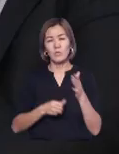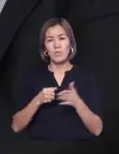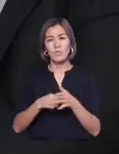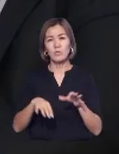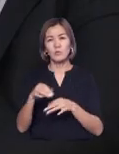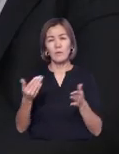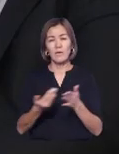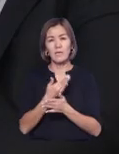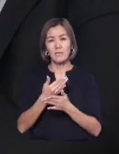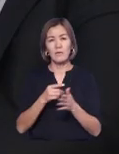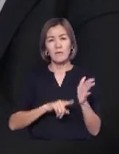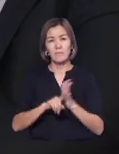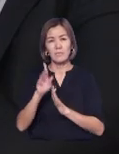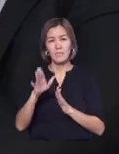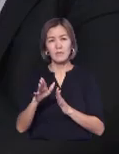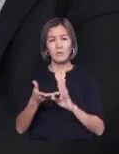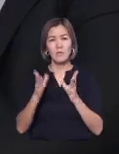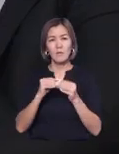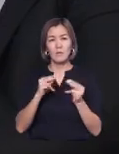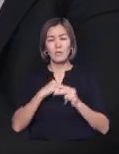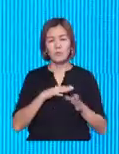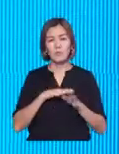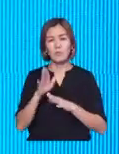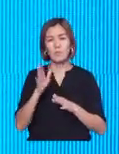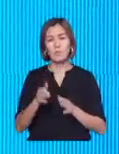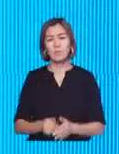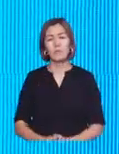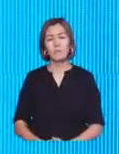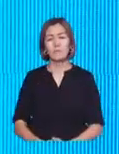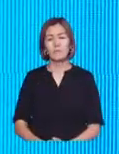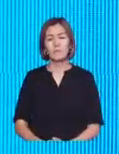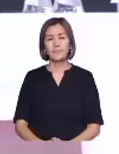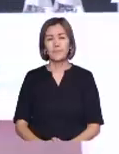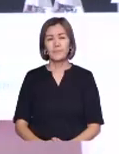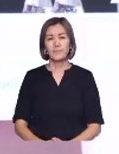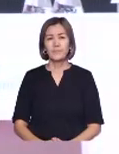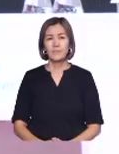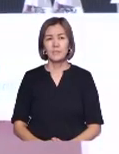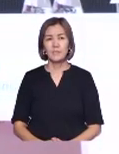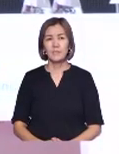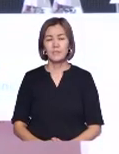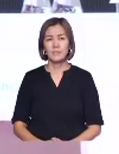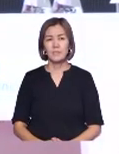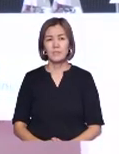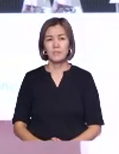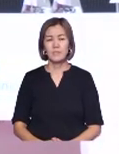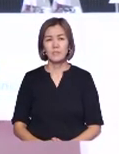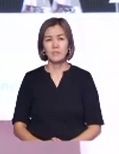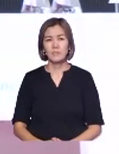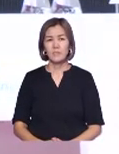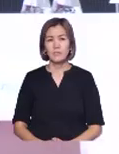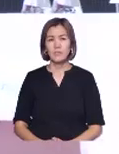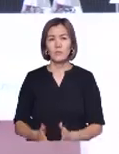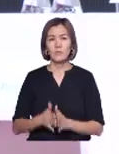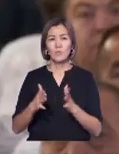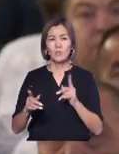жобаны қайта қолға алу үшін барлық жұмыстарды атқарып жатқанын жеткізді. Бұл бойынша қазір үлкен совещание